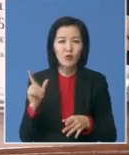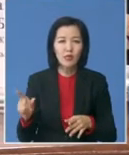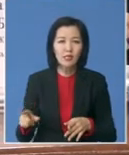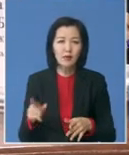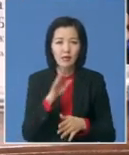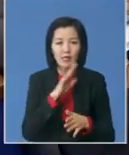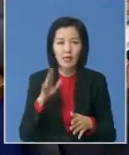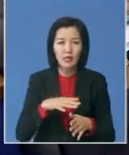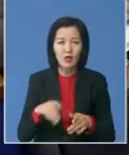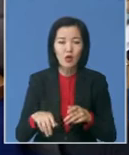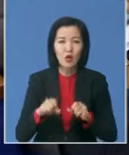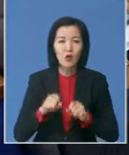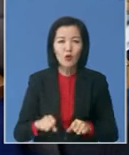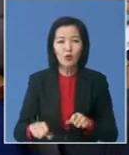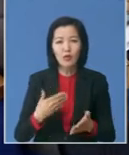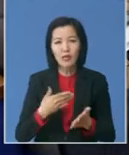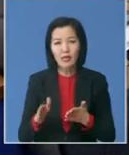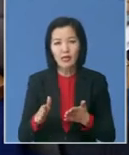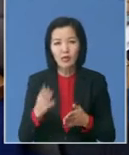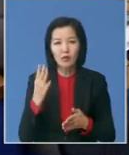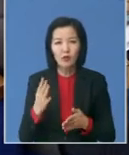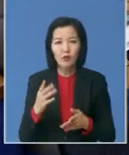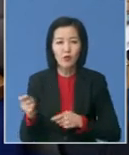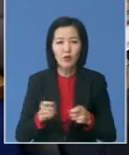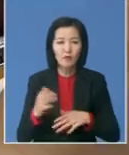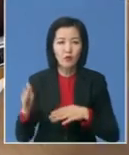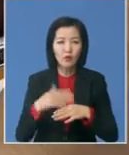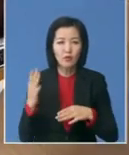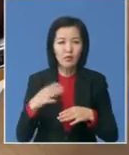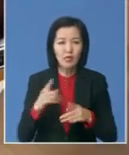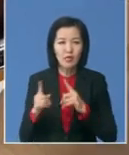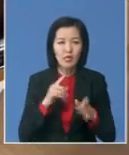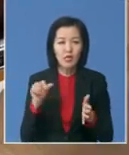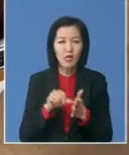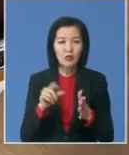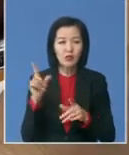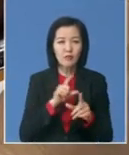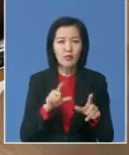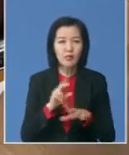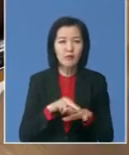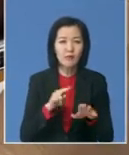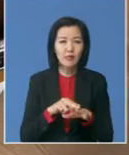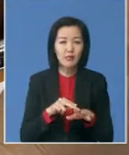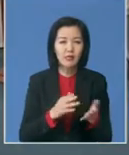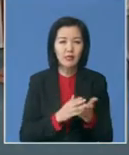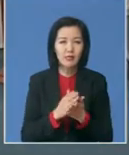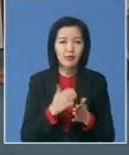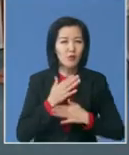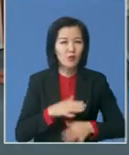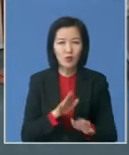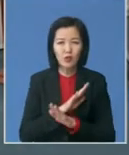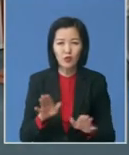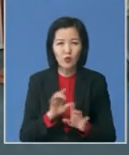азамат өзінің ата-аналық құқығынан айырылған, тағы 4-еуі әкімшілік жауапкершілікке тартылған. Жиынға қатысушылар мектеп инспекторларының